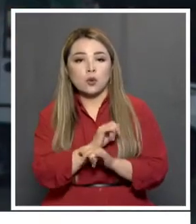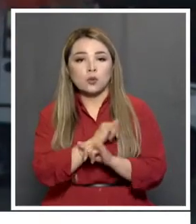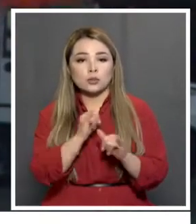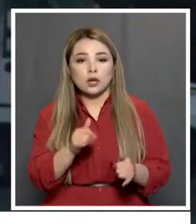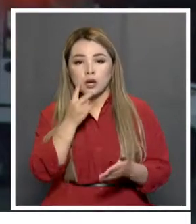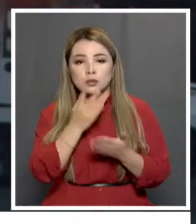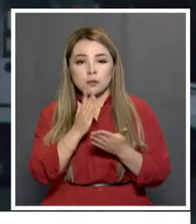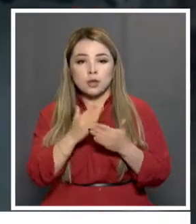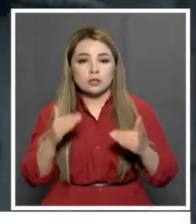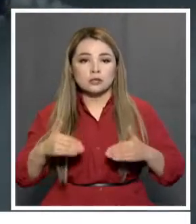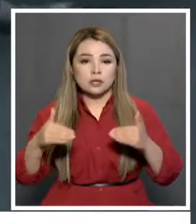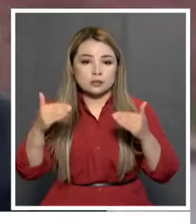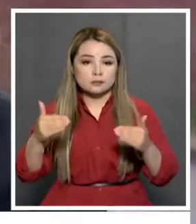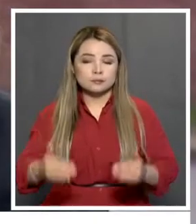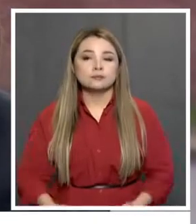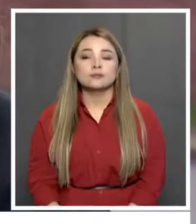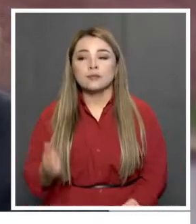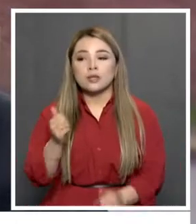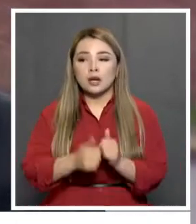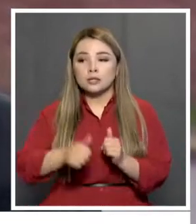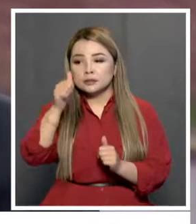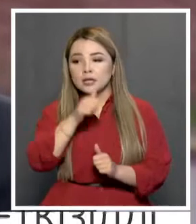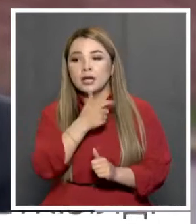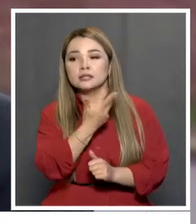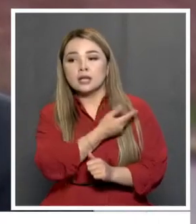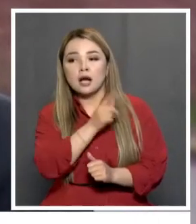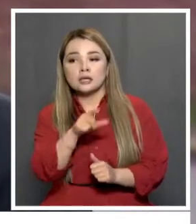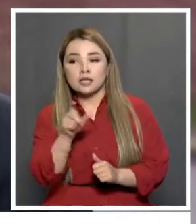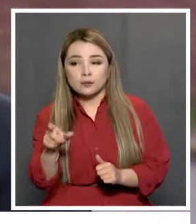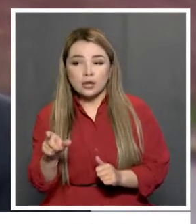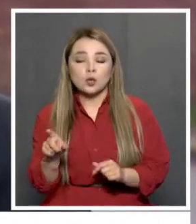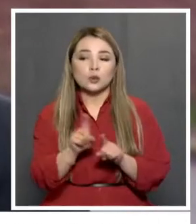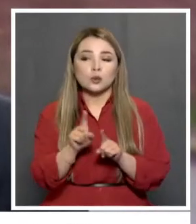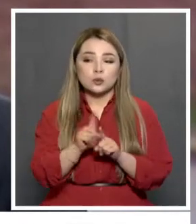өскен. Ай сайын егілетін адамдардың, егіліп атқан